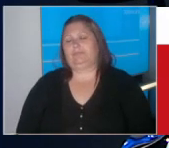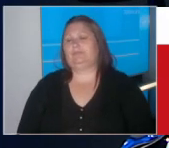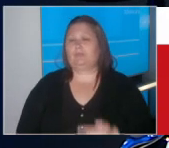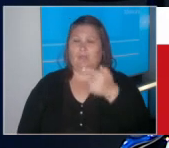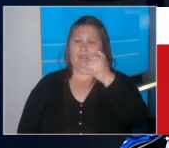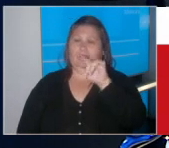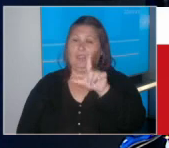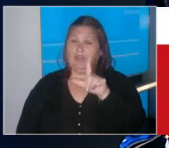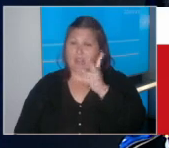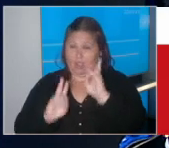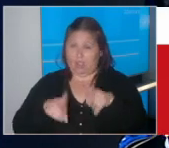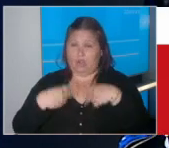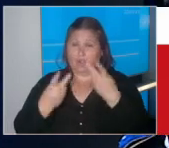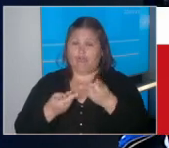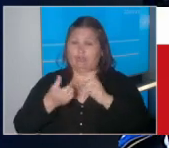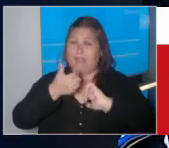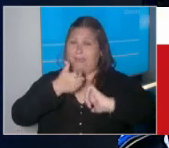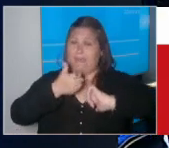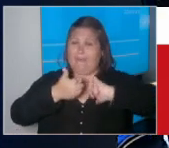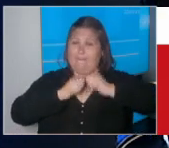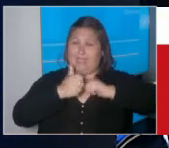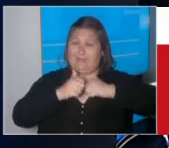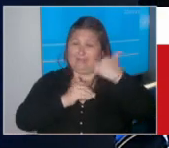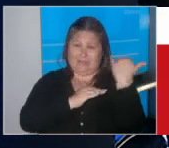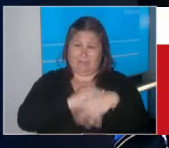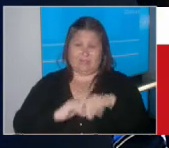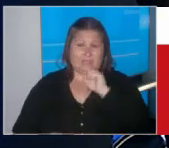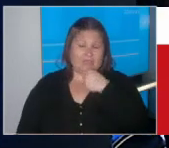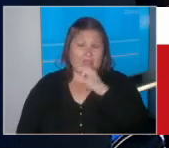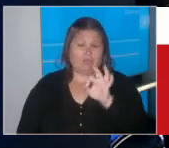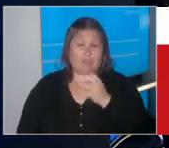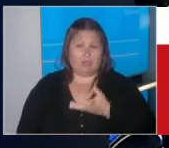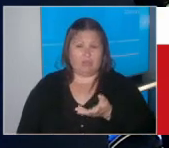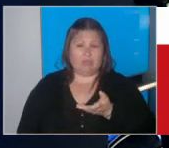גיל, יכול להיות שמרץ סיימה את תפקידה ההיסטורי?